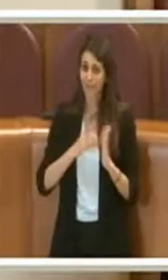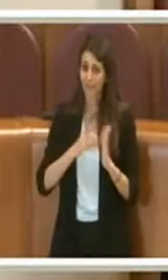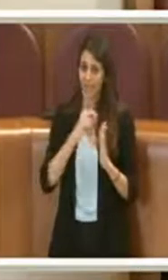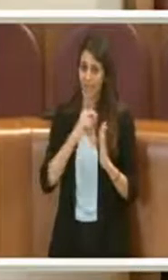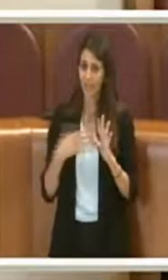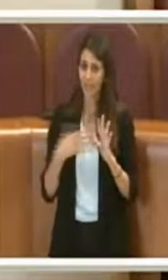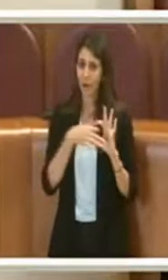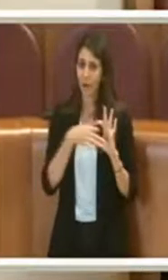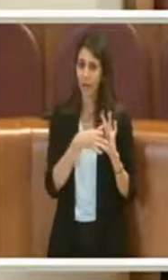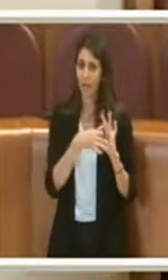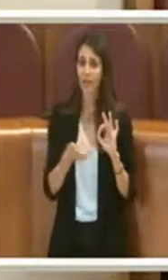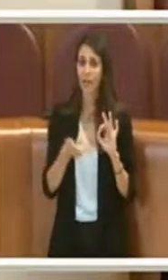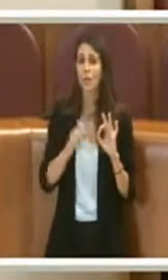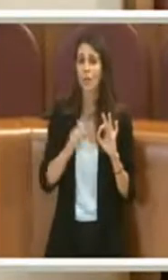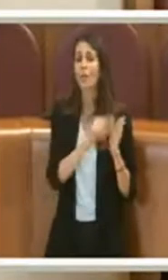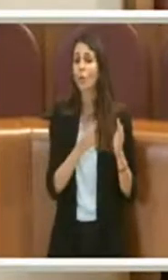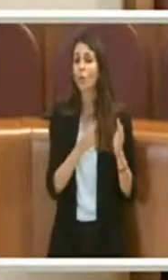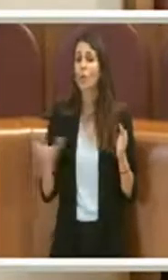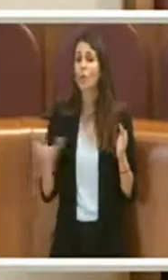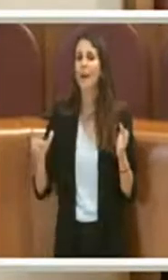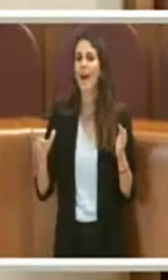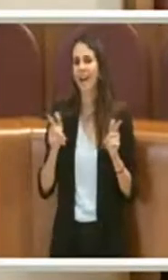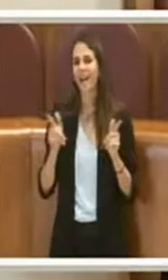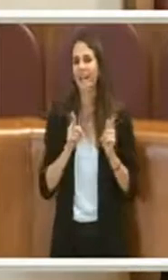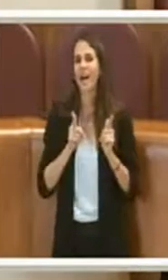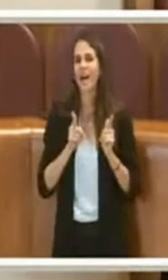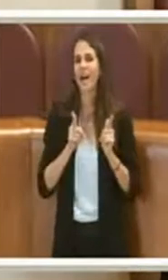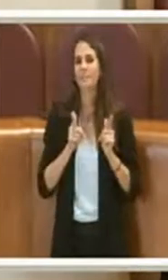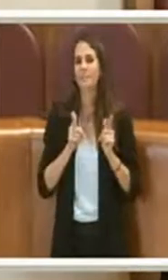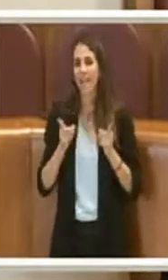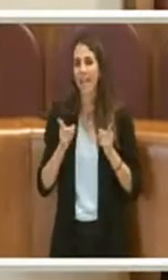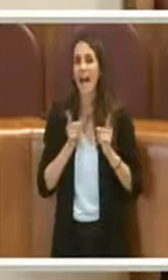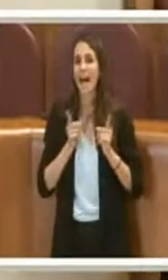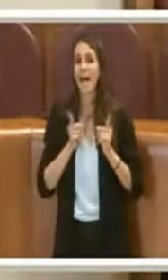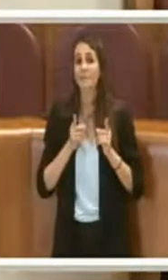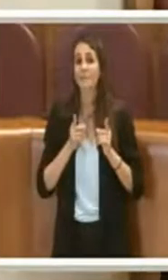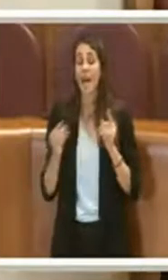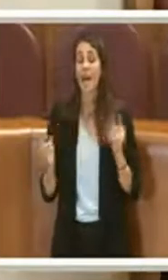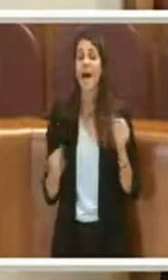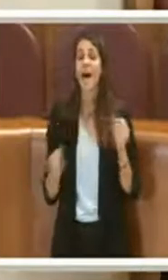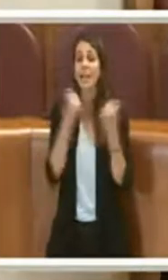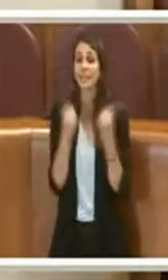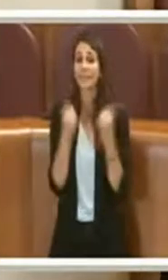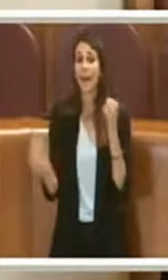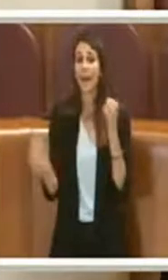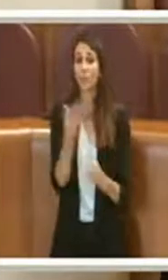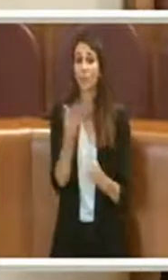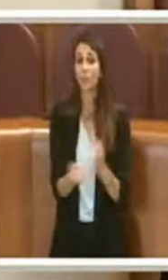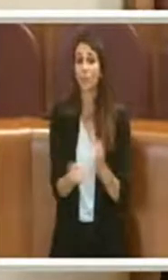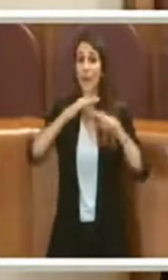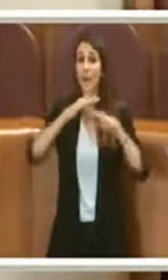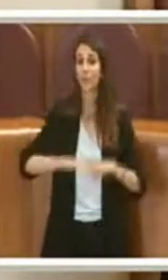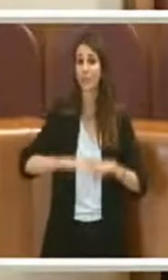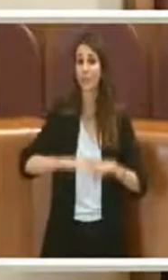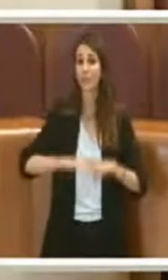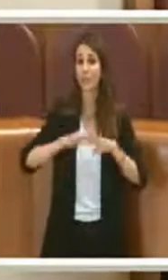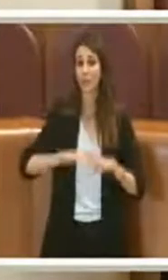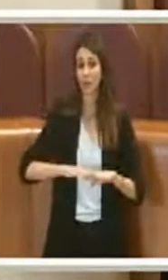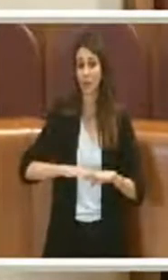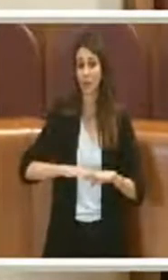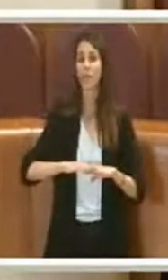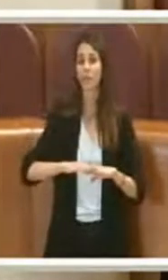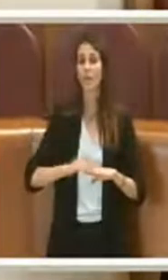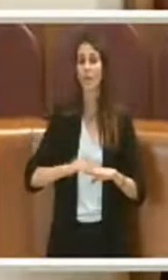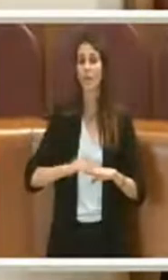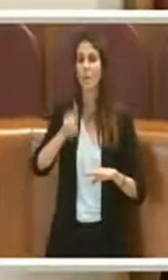che permetterà la salvaguardia delle attività produttive, purtroppo è tutto incernierato sul discorso